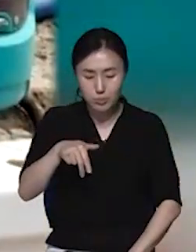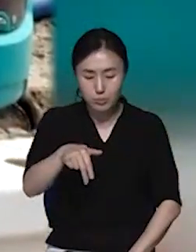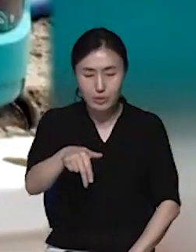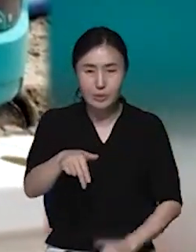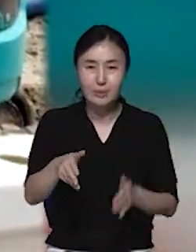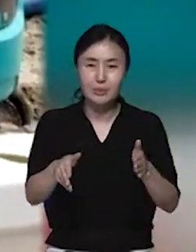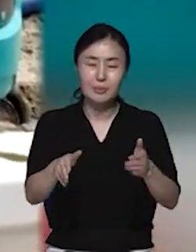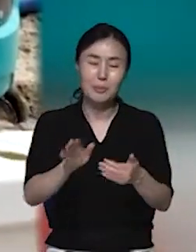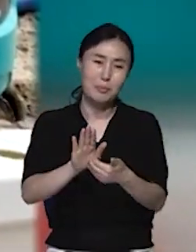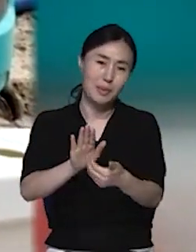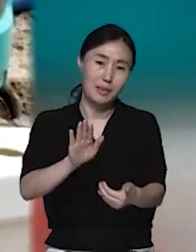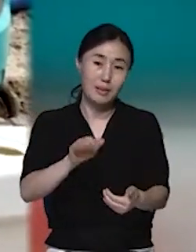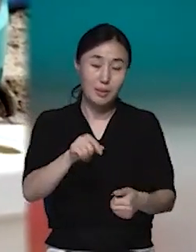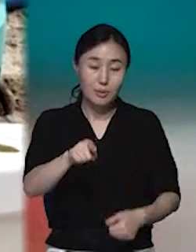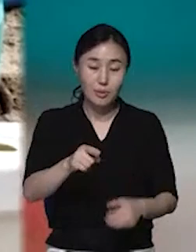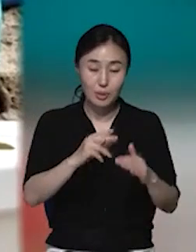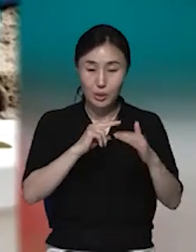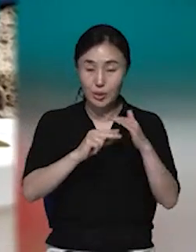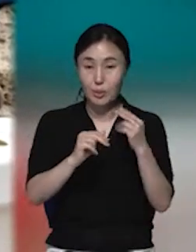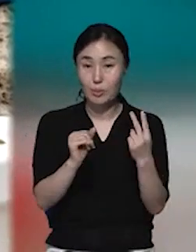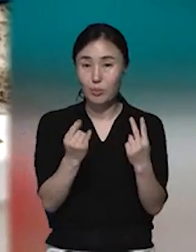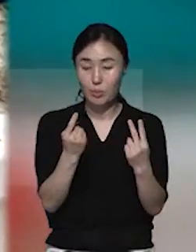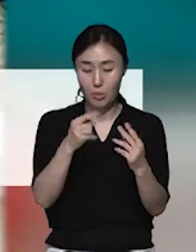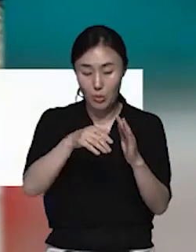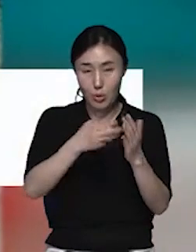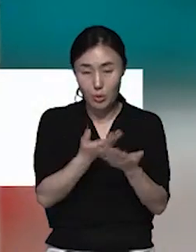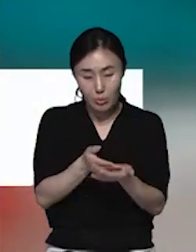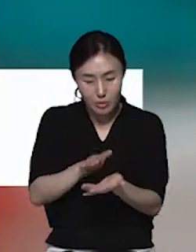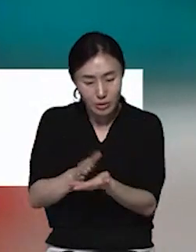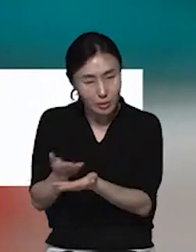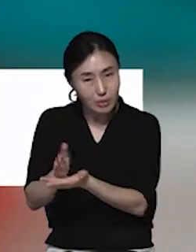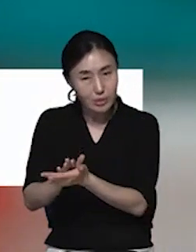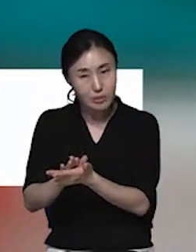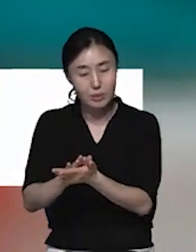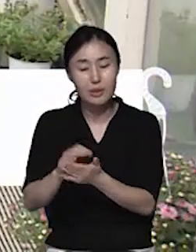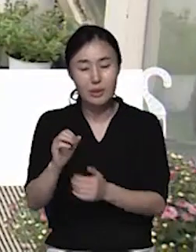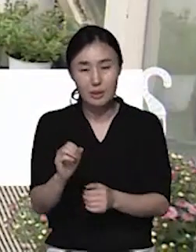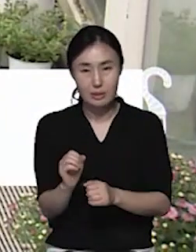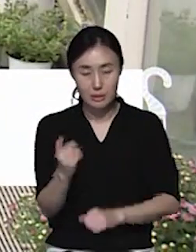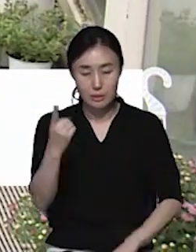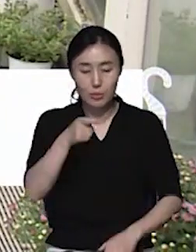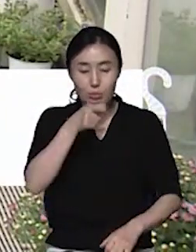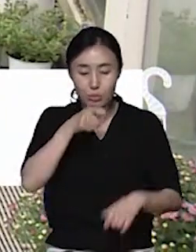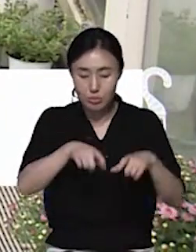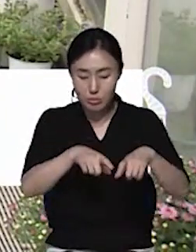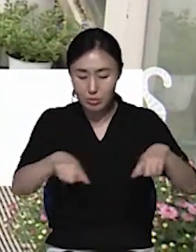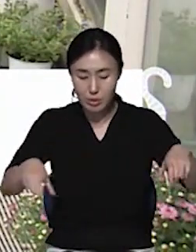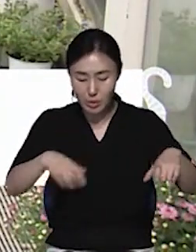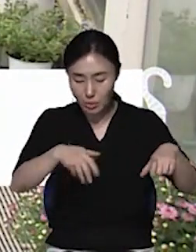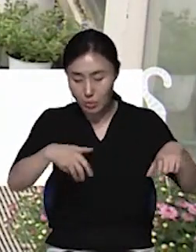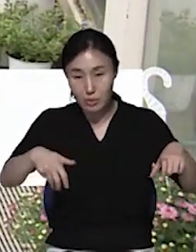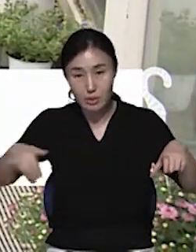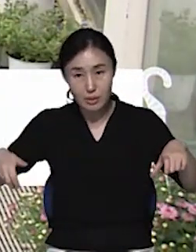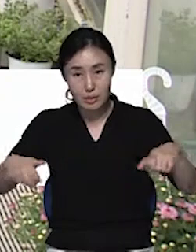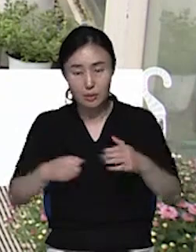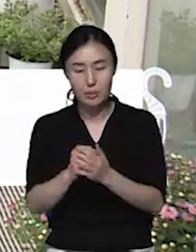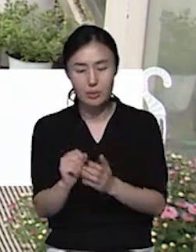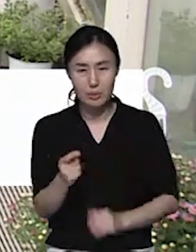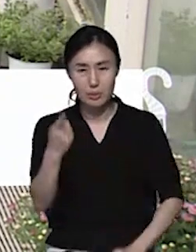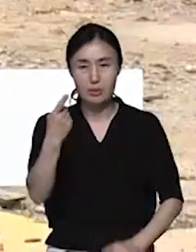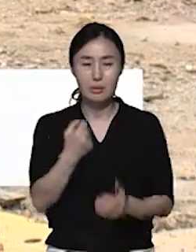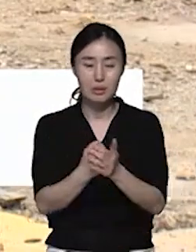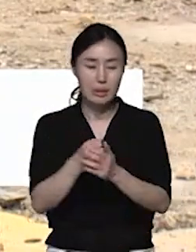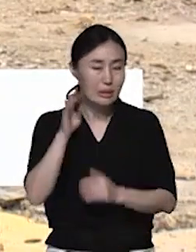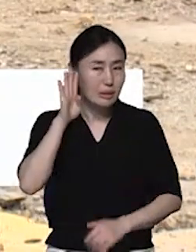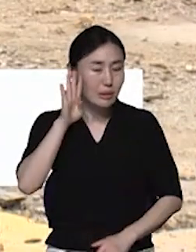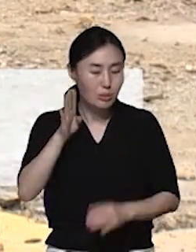없습니다. 도시철도 2호선 공사에 따른 상수도관 이설 작업으로 지난 19일부터 사흘간 가게 앞이